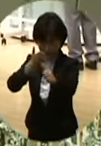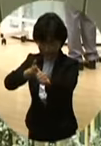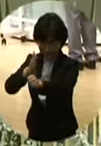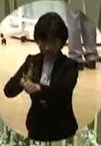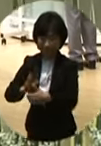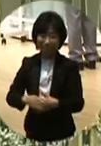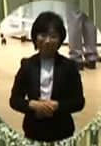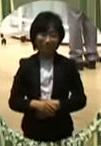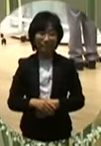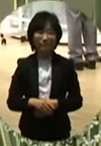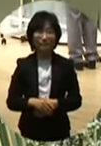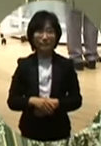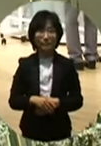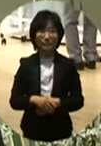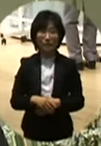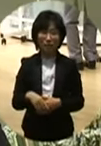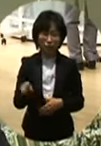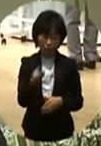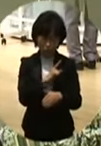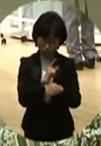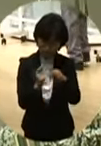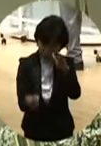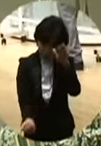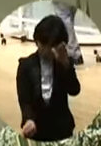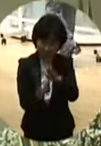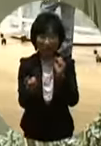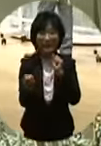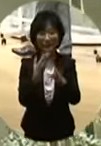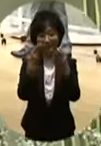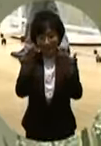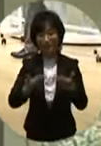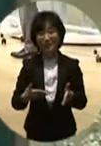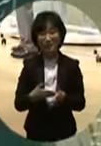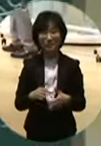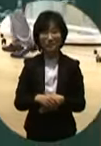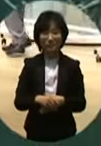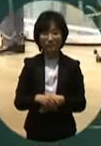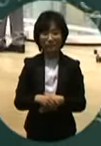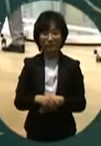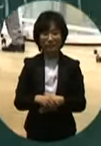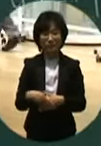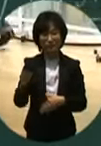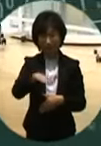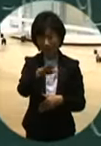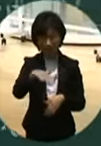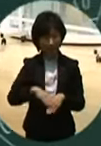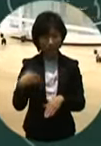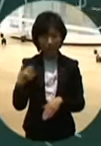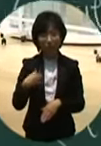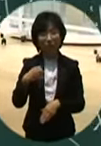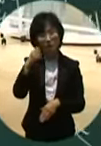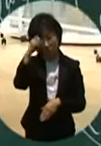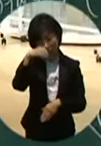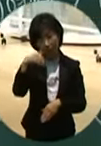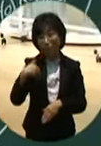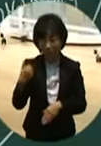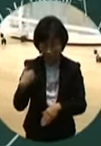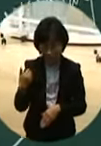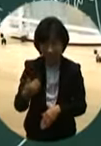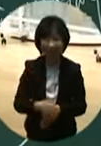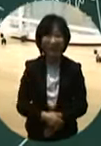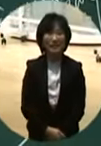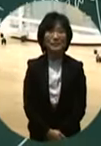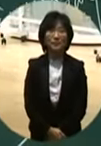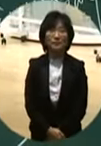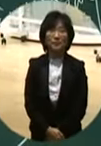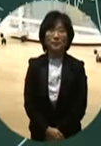healing will take place to you. 예, 최고의 응답을 주세요. God gave them the greatest. 모르고 있을 뿐입니다. And the thing is that you don't know. 뭡니까? What was